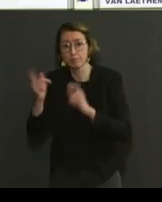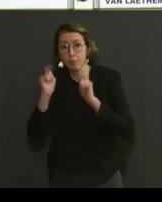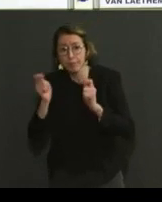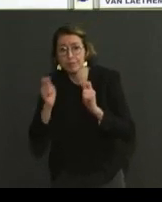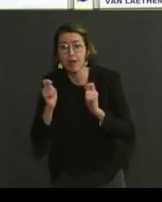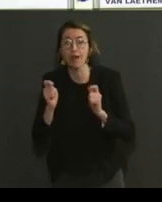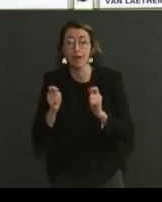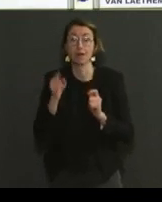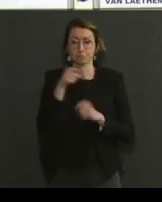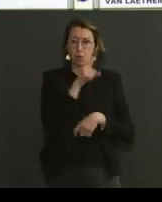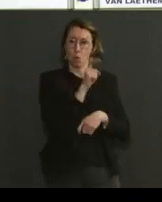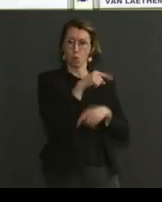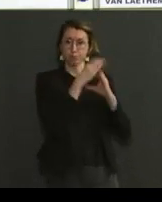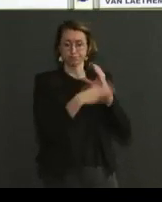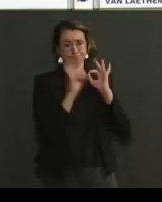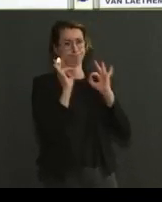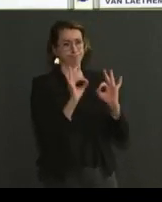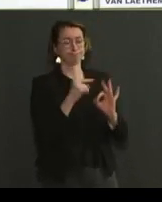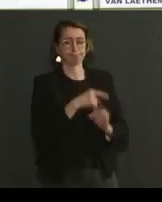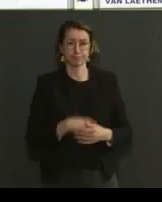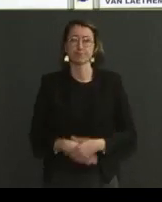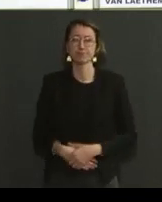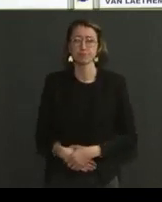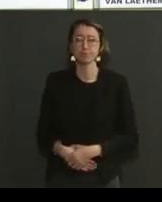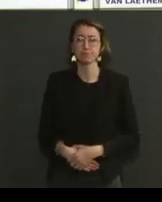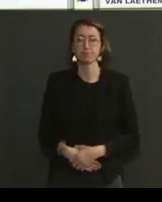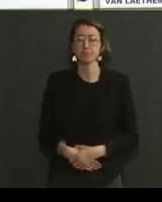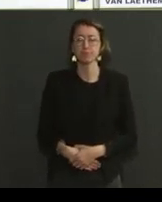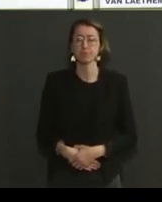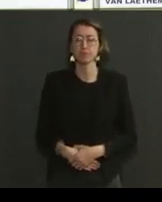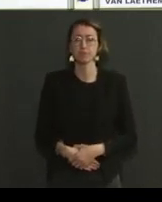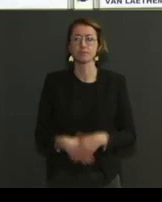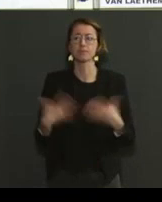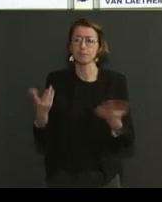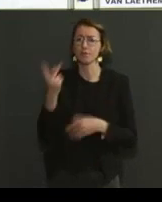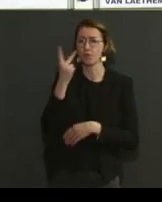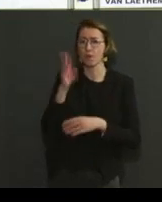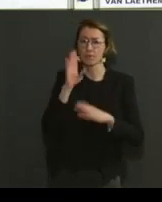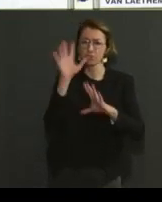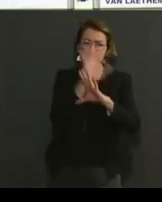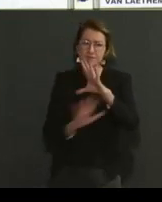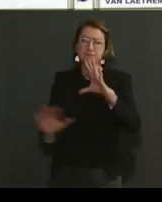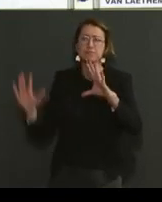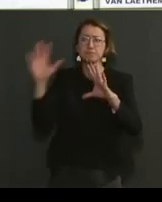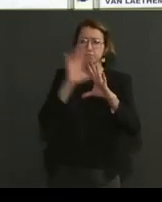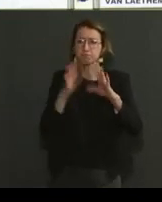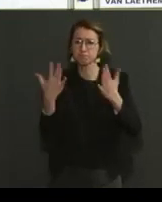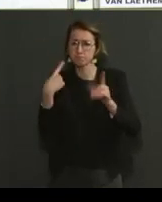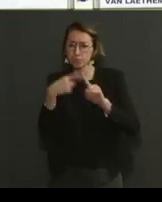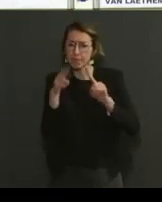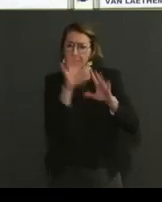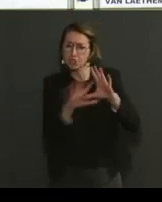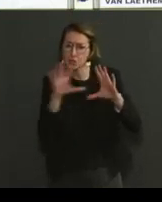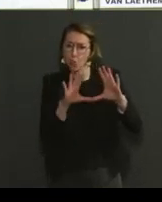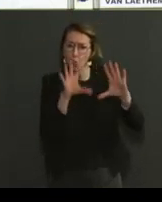en dehors de résultats macroscopiques, comme on le voit ici, pour des régions, on pourrait éventuellement, et ceci pourrait faire l'objet d'autres